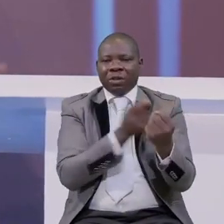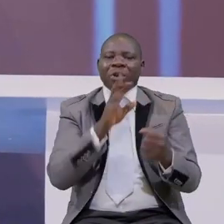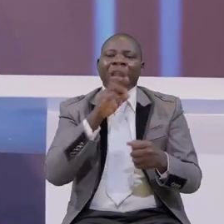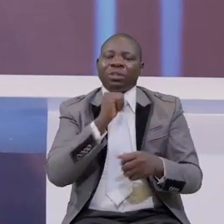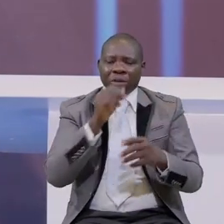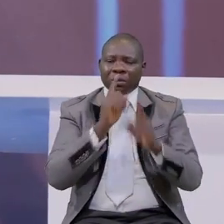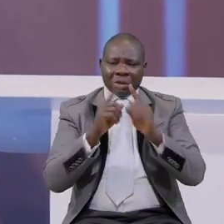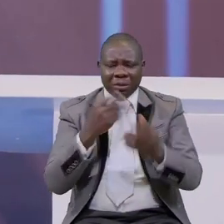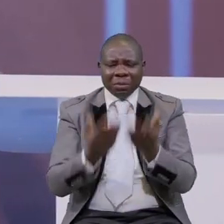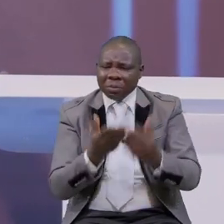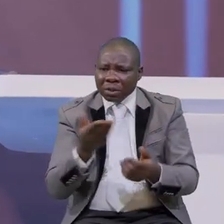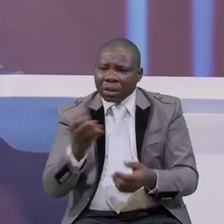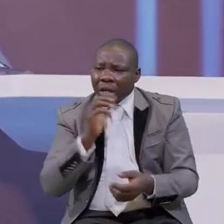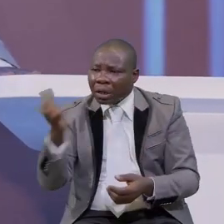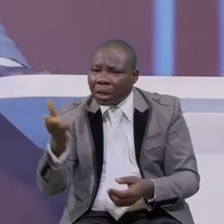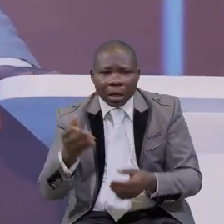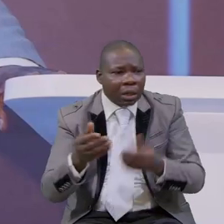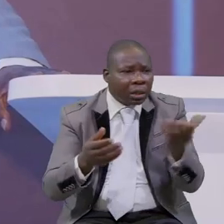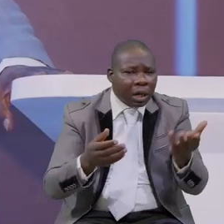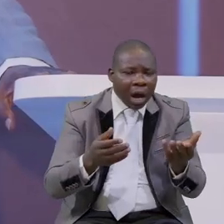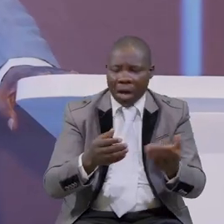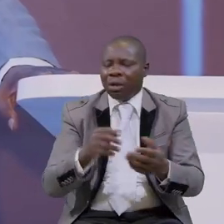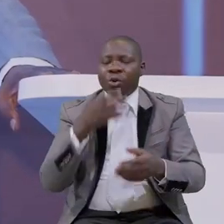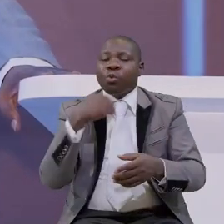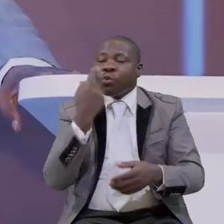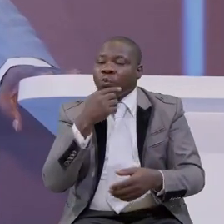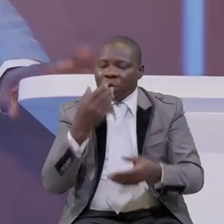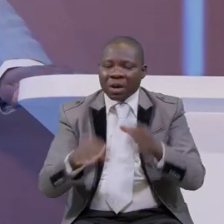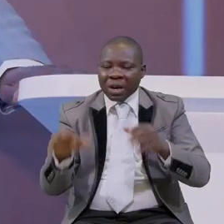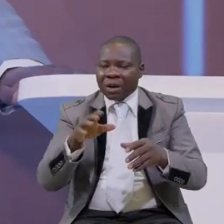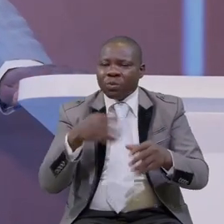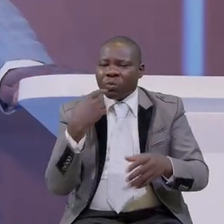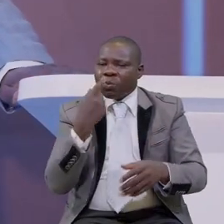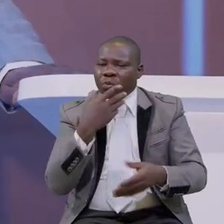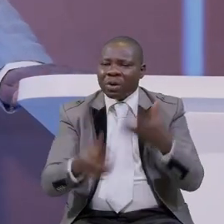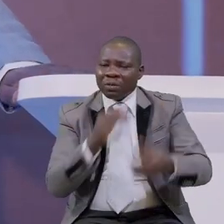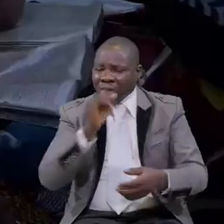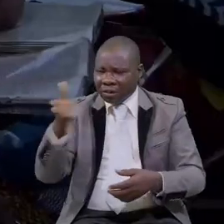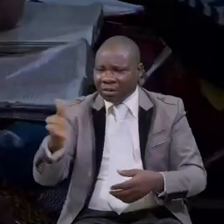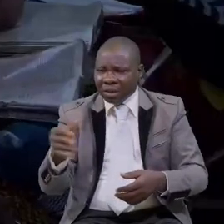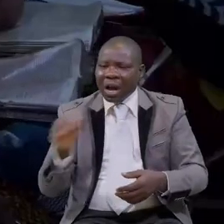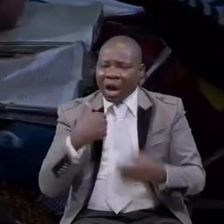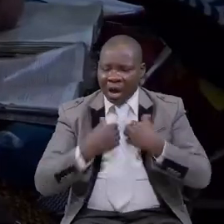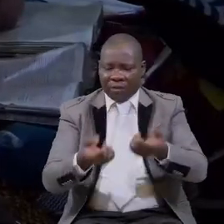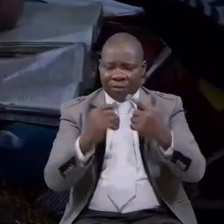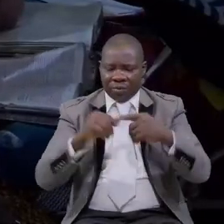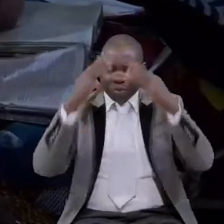là-bas. Ah, quelle que soit la personne qui est là, est venue pour expérimenter la puissance de